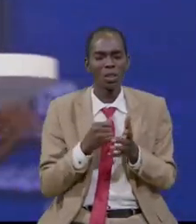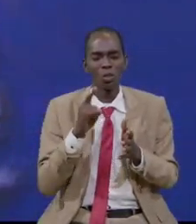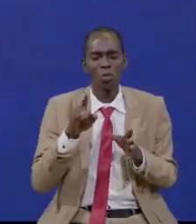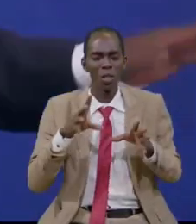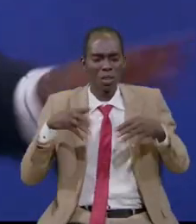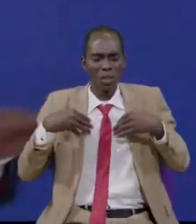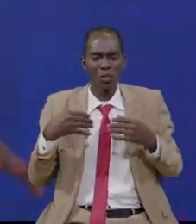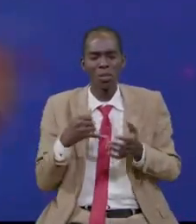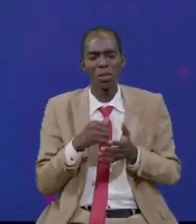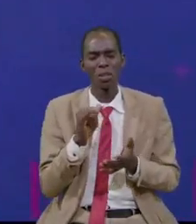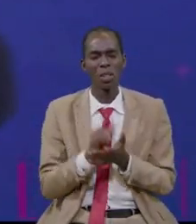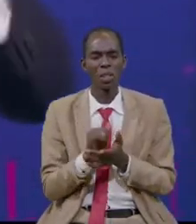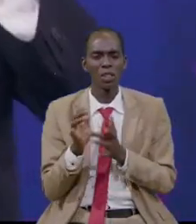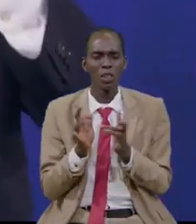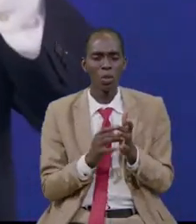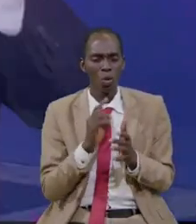Jésus-Christ seul peut